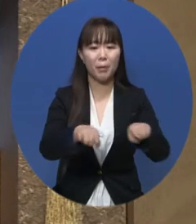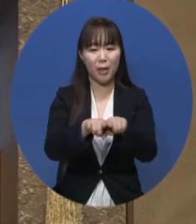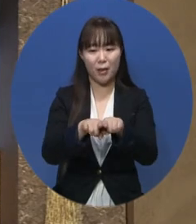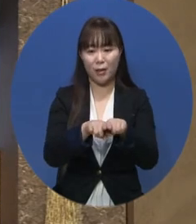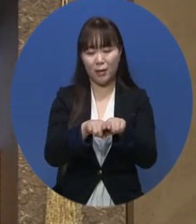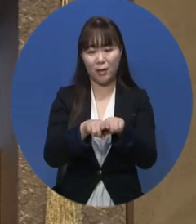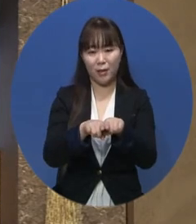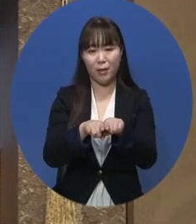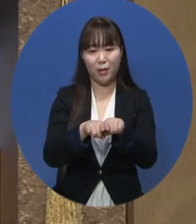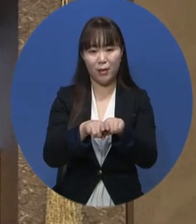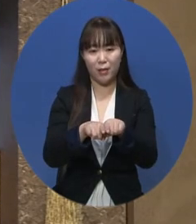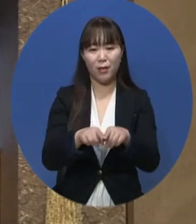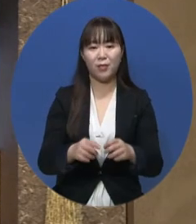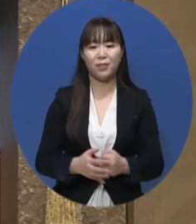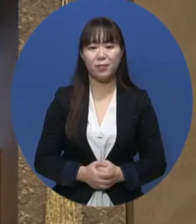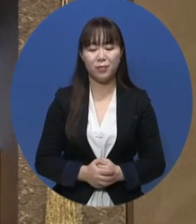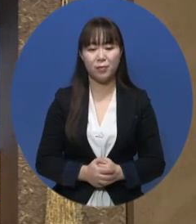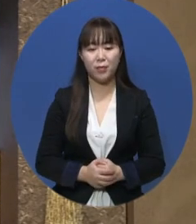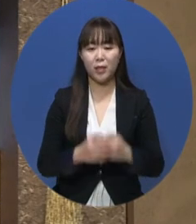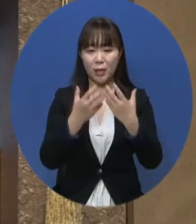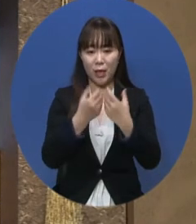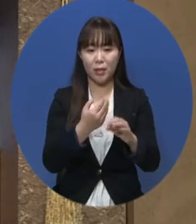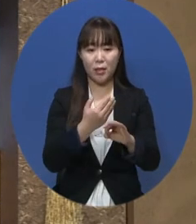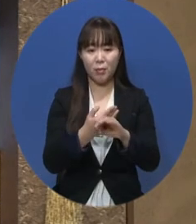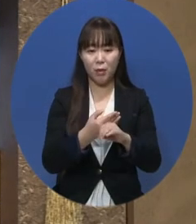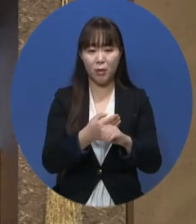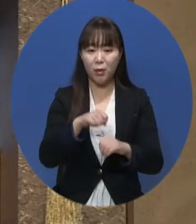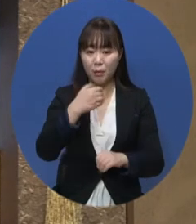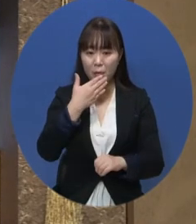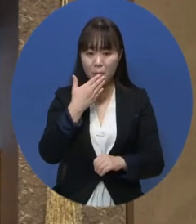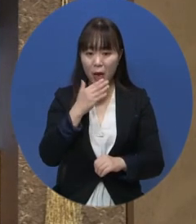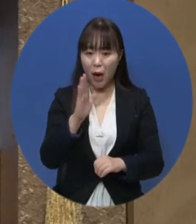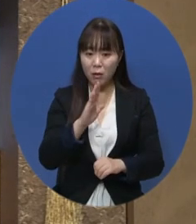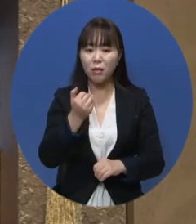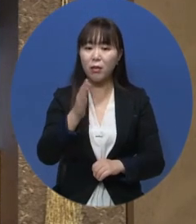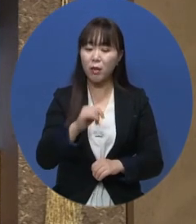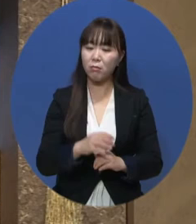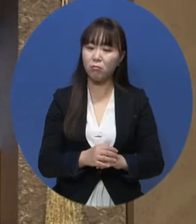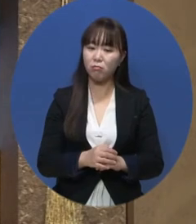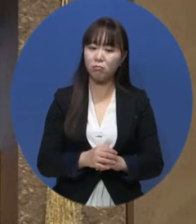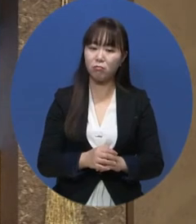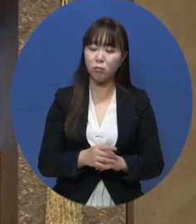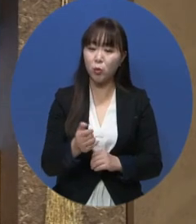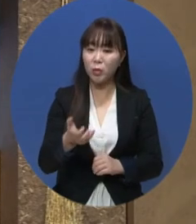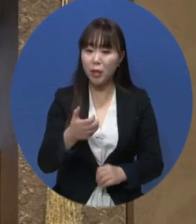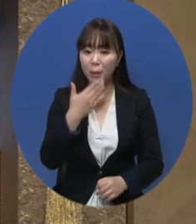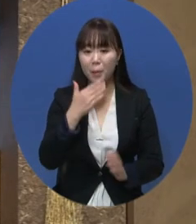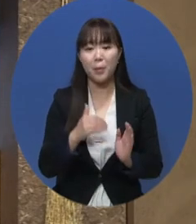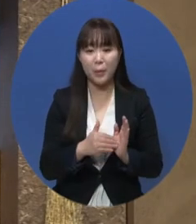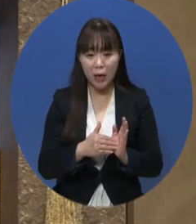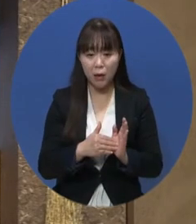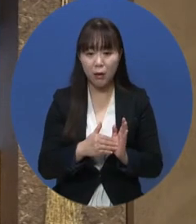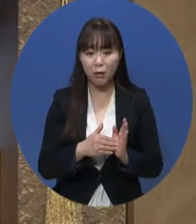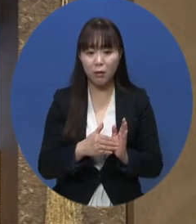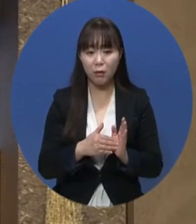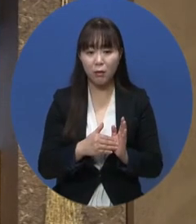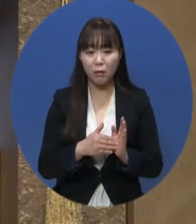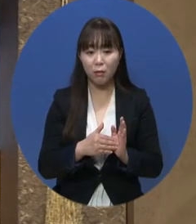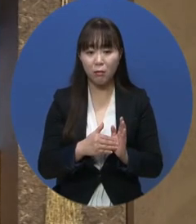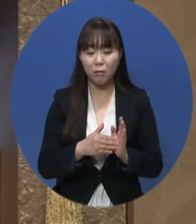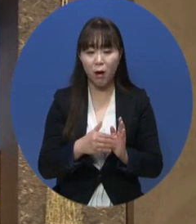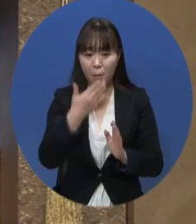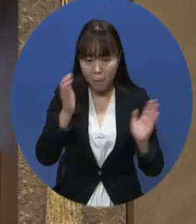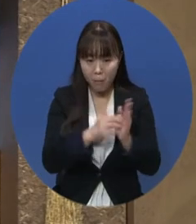함께 해주는 거죠. 예를 들면 이제 식사 안 하셨다는데 네. 금방 하셨잖아요, 어르신.